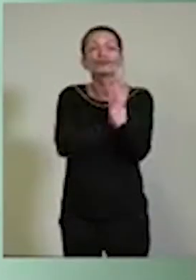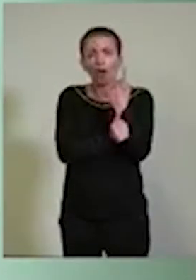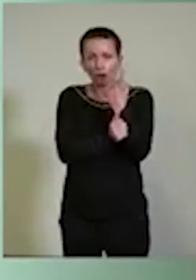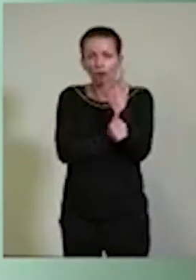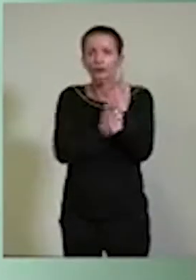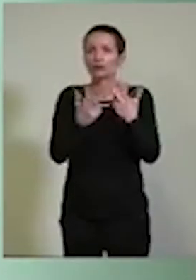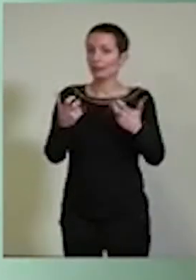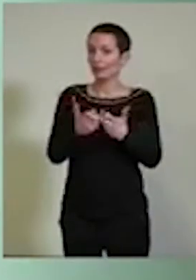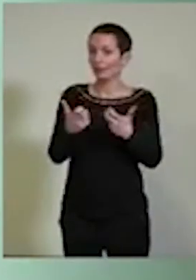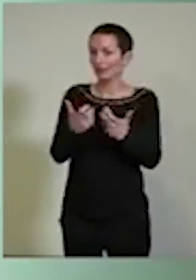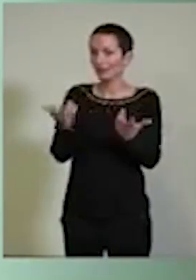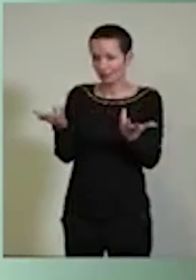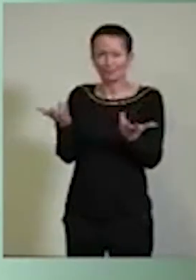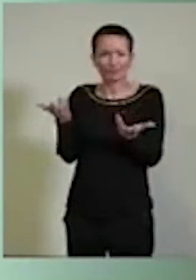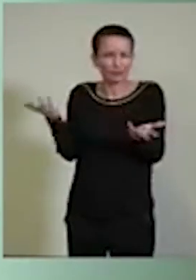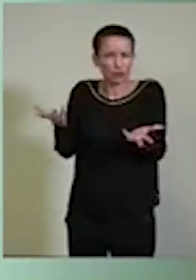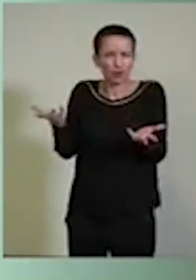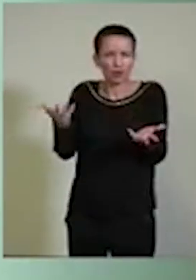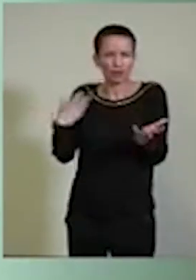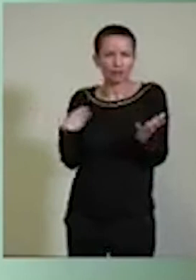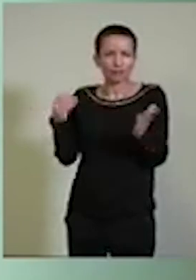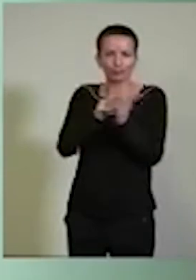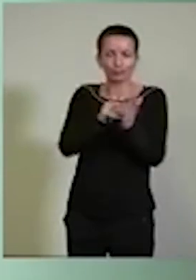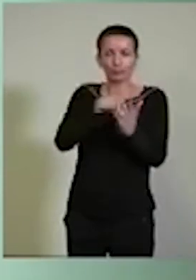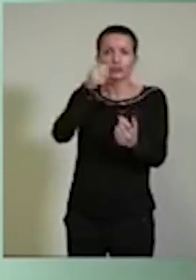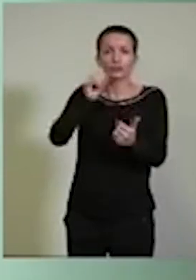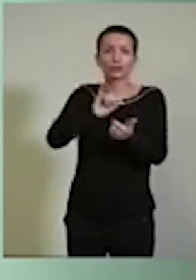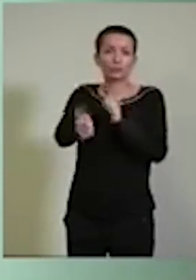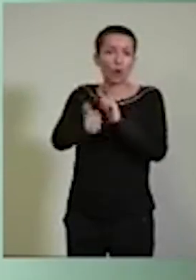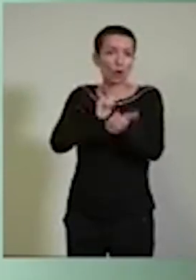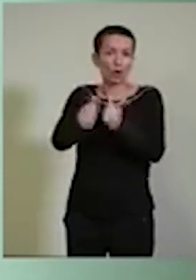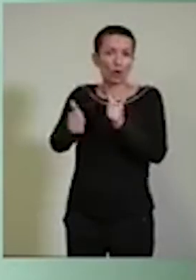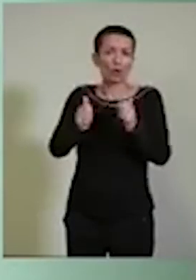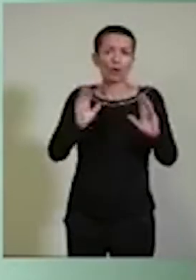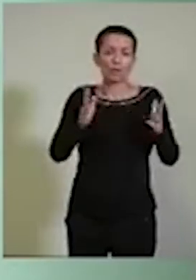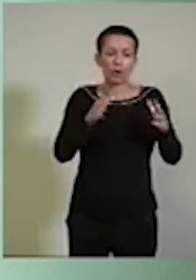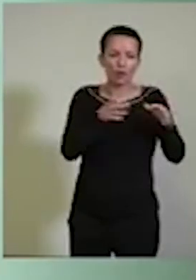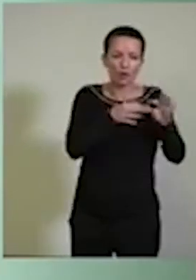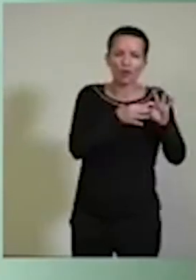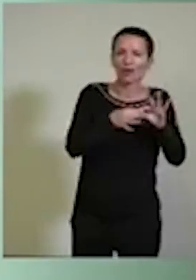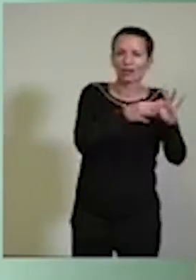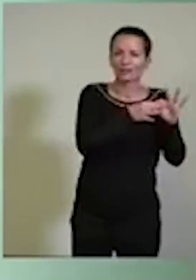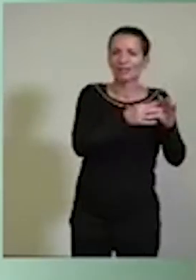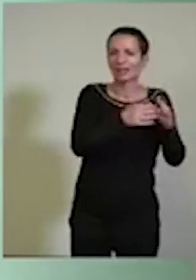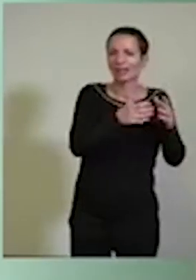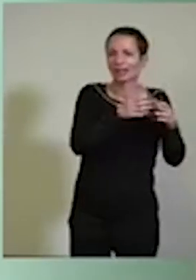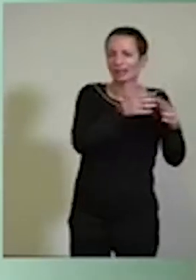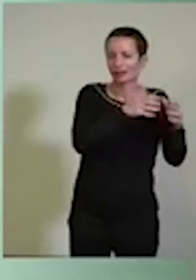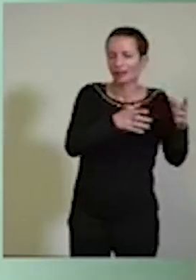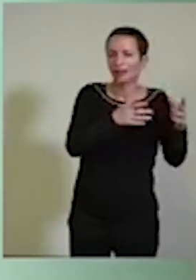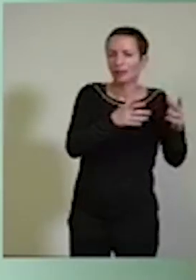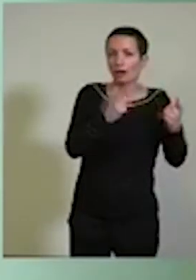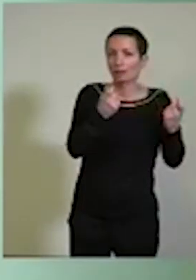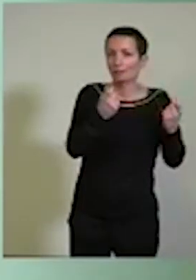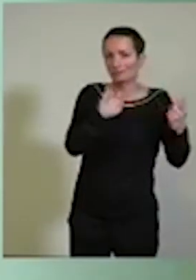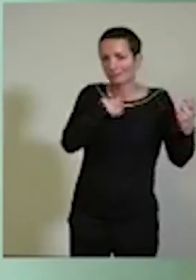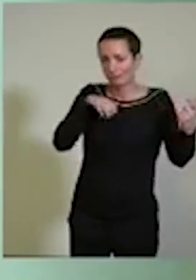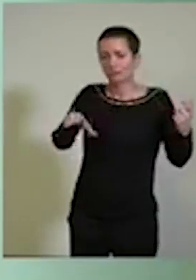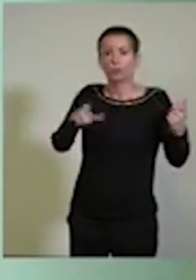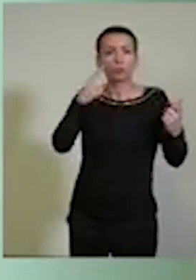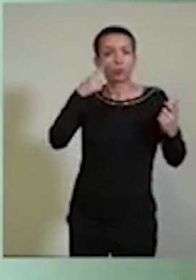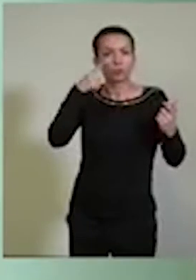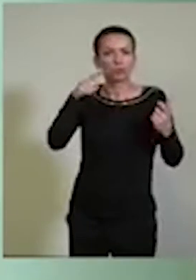exemple sur les sports et combien la collectivité mettait d'argent pour la promotion du sport